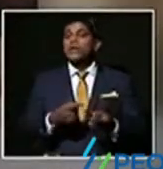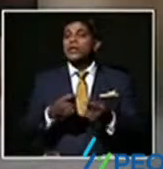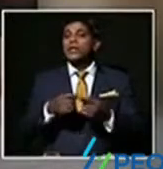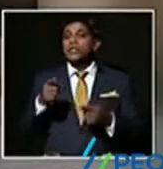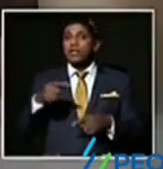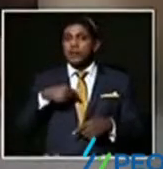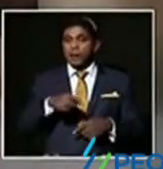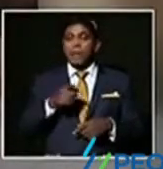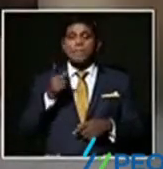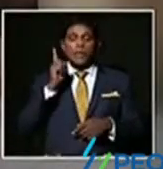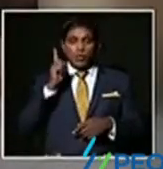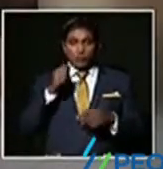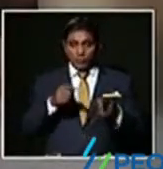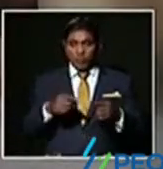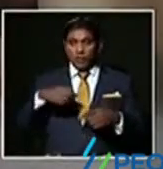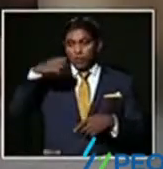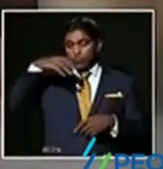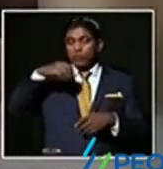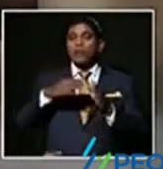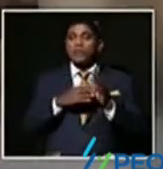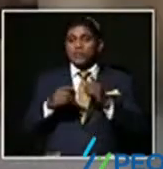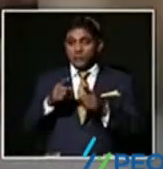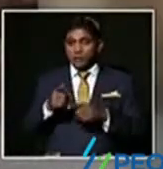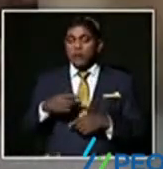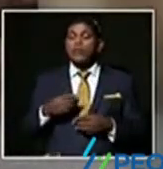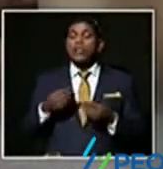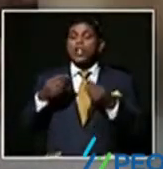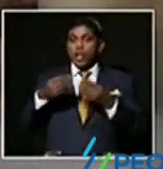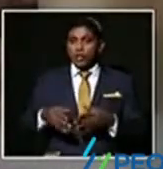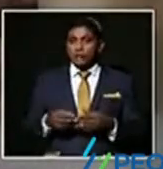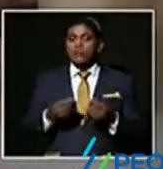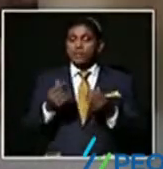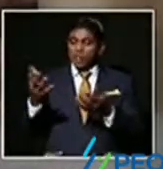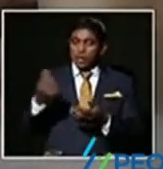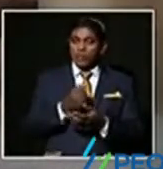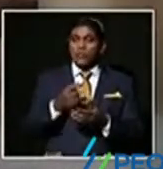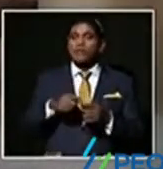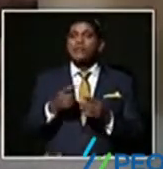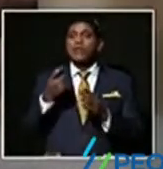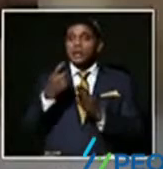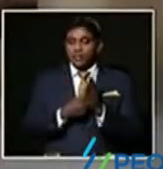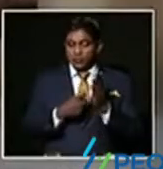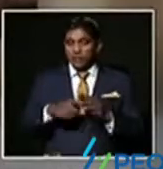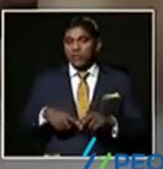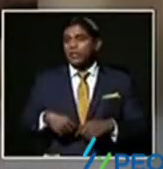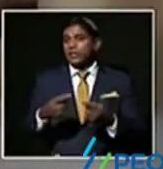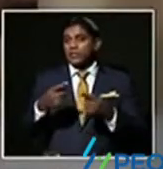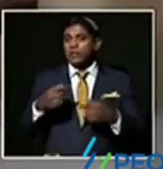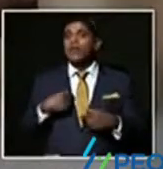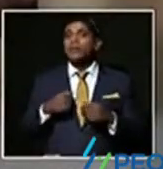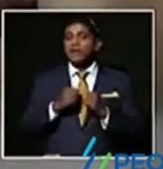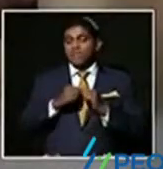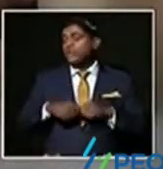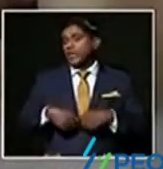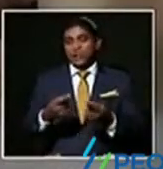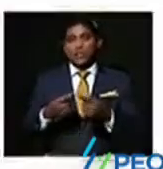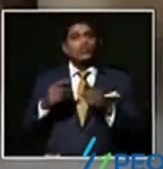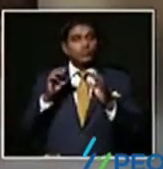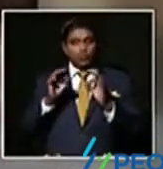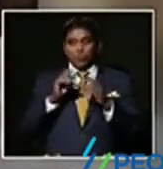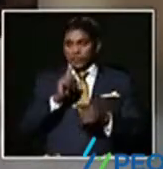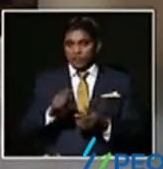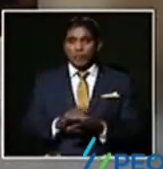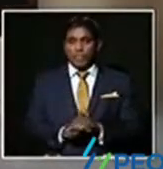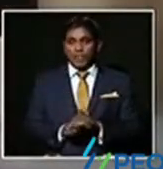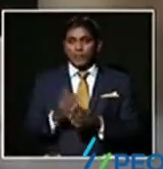ප්‍රමාද කිරීම නිසා විදුලි බල මණ්ඩලයට සිදු වෙච්ච පාඩුව පියවා ගැනීම වෙනුවෙන් අවශ්‍ය නීතිමය පියවර ගැනීම සඳහා අපි කටයුතු කරනවා කියන එක අපි මේ වෙලාවේ මතක් කරනවා.